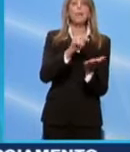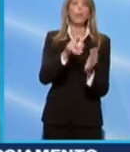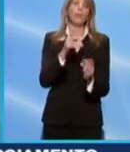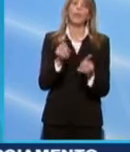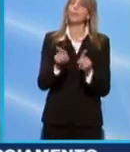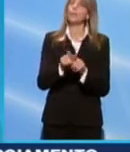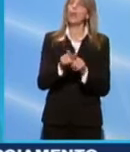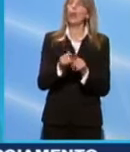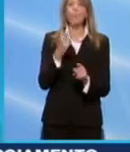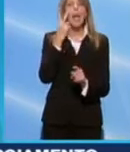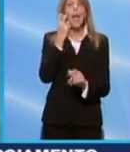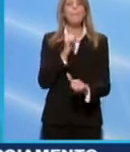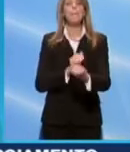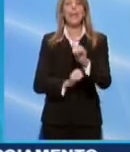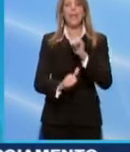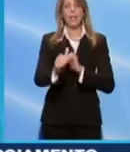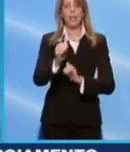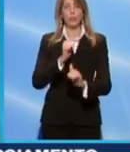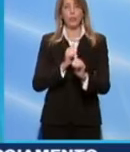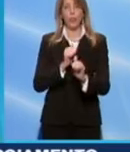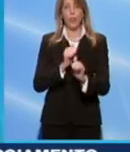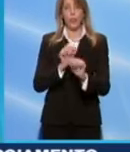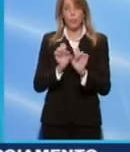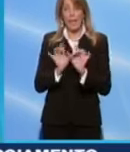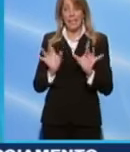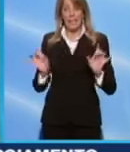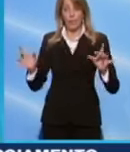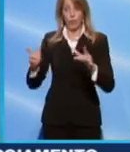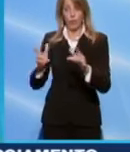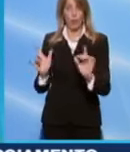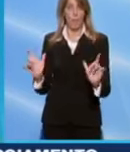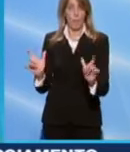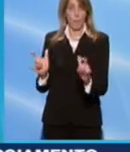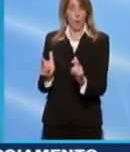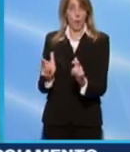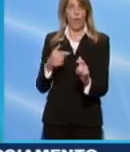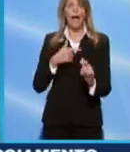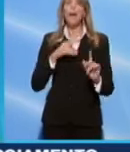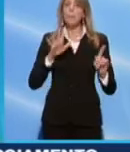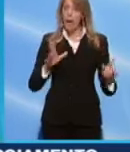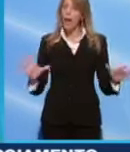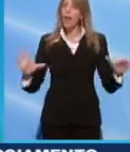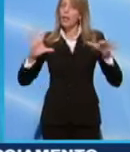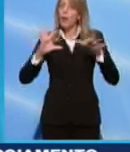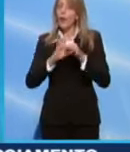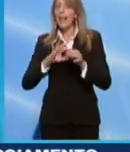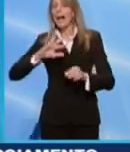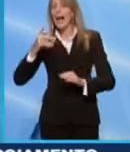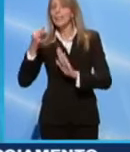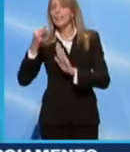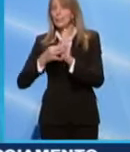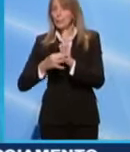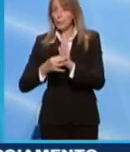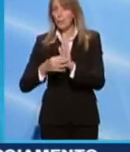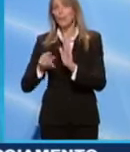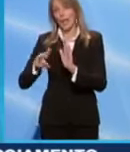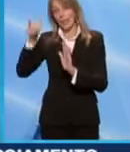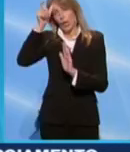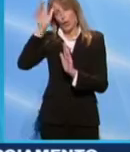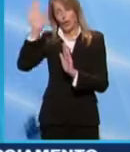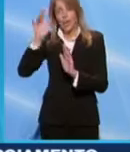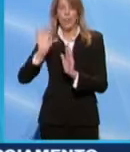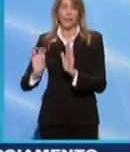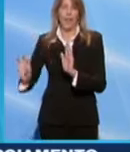prevenzione e contrasto alla diffusione del virus e si integra con le altre misure adottate dal Ministero della Salute e delle Regioni. In